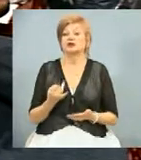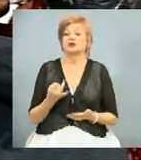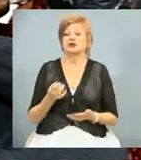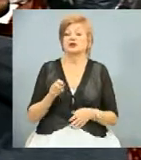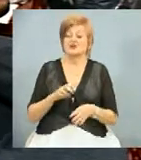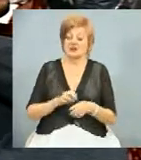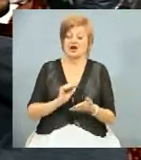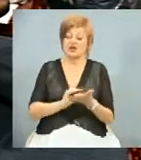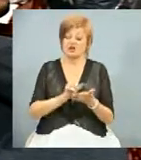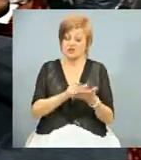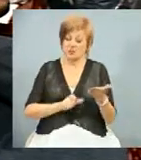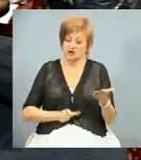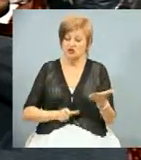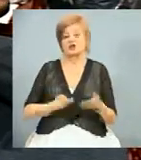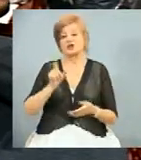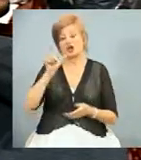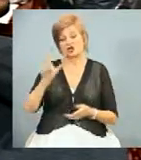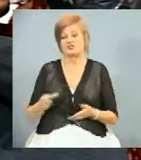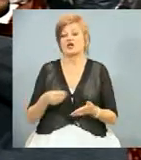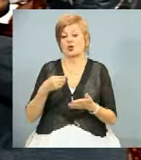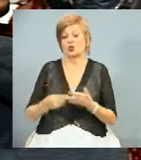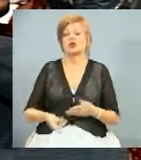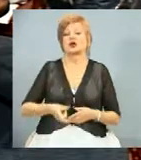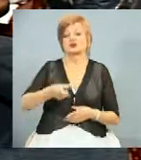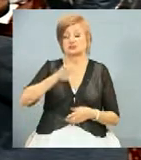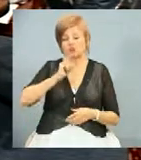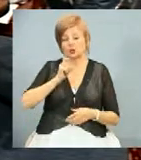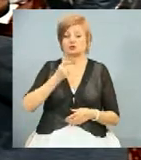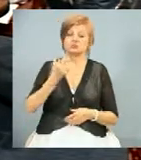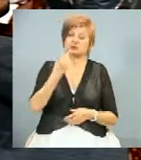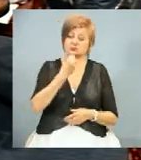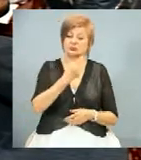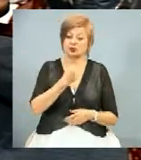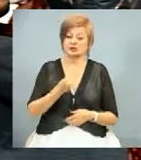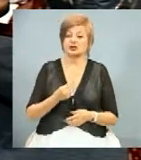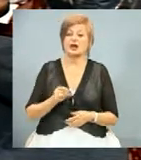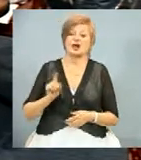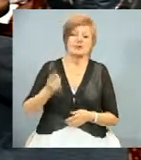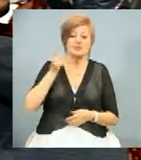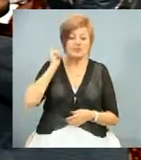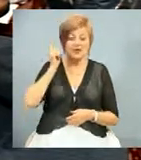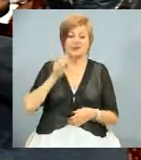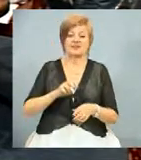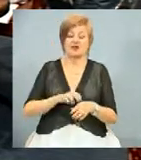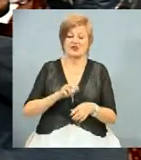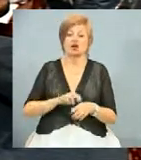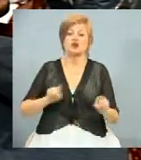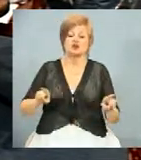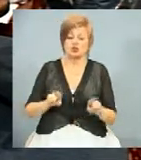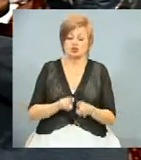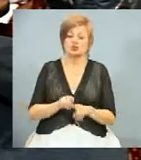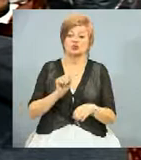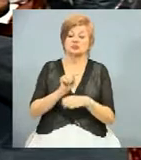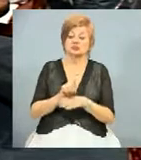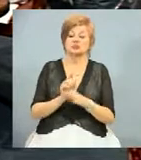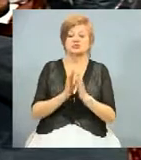лікар виписує, і людина так само їх вживає або капає. Так само і перші лікарі, вони призначали якесь певне лікування, і люди